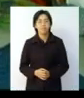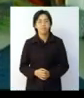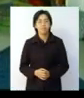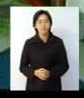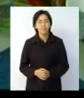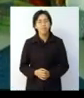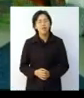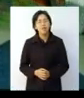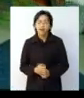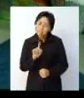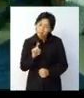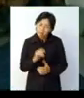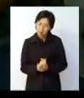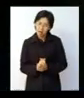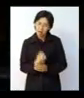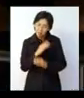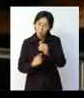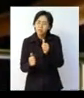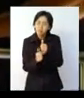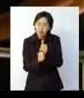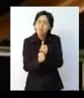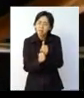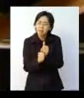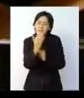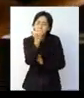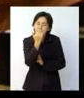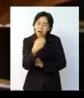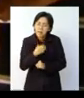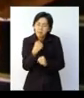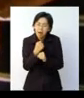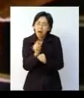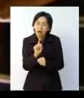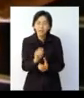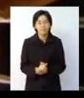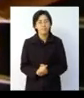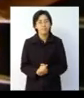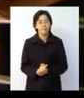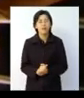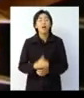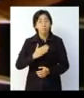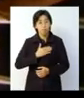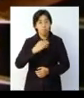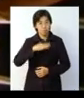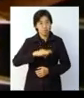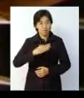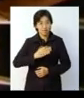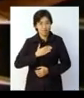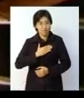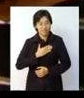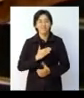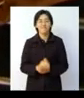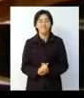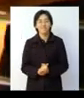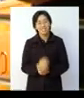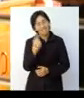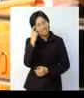ทำไมถึงมีใจมาอาสาเป็น PA ล่ะคะพี ่แรกๆเลยผมมีความรู้สึกว่าแร